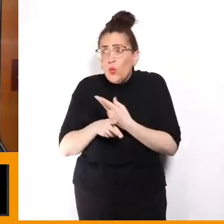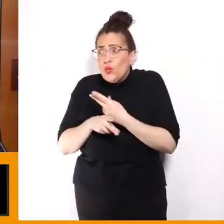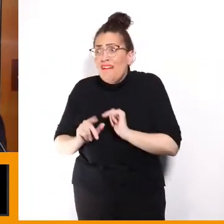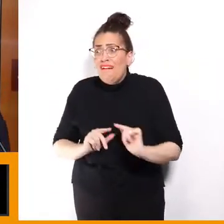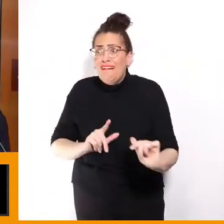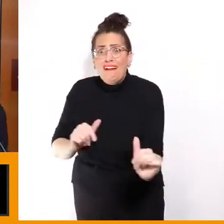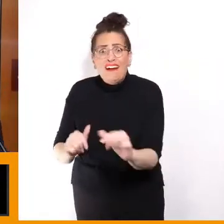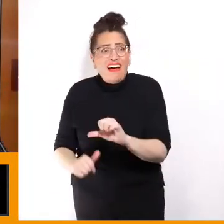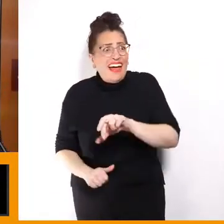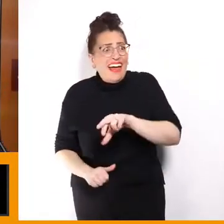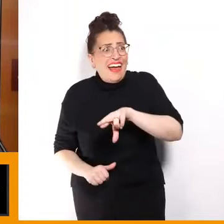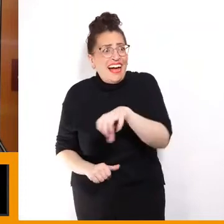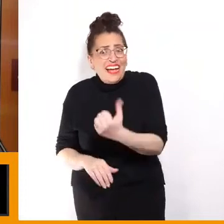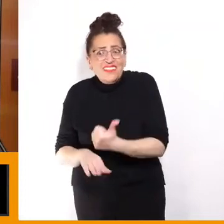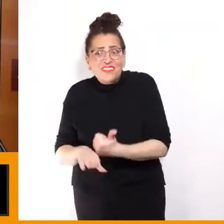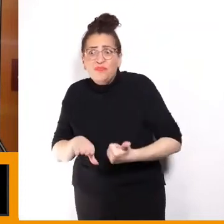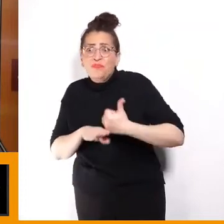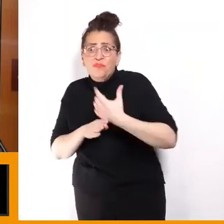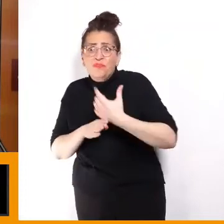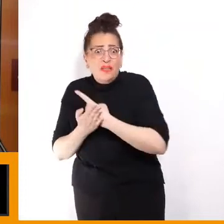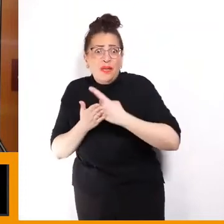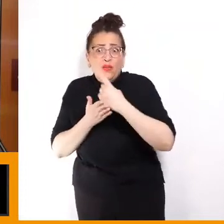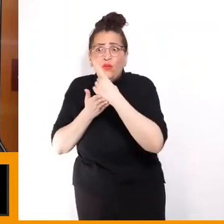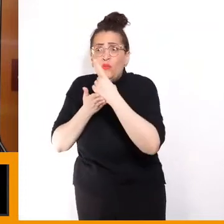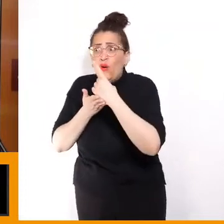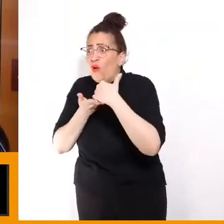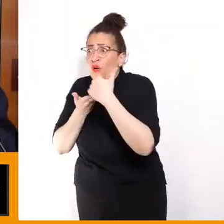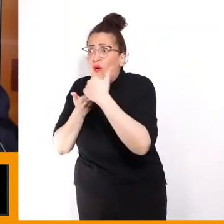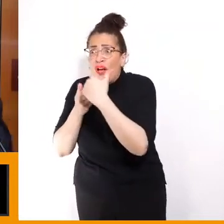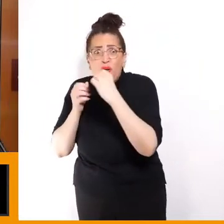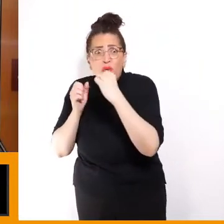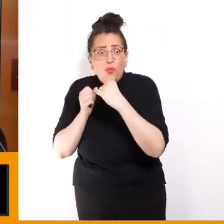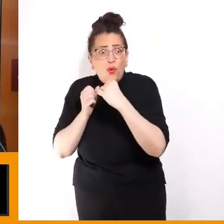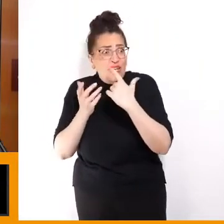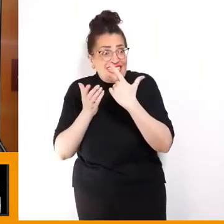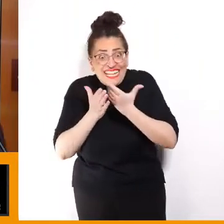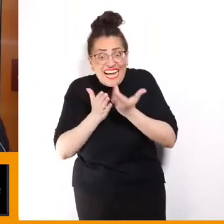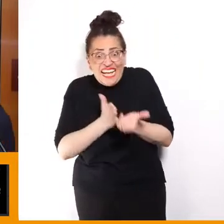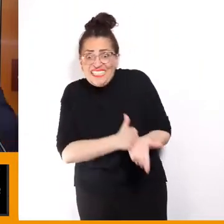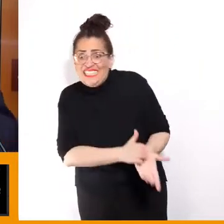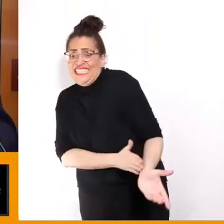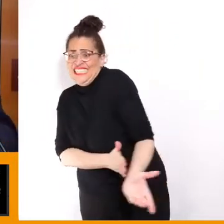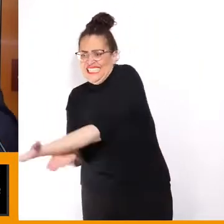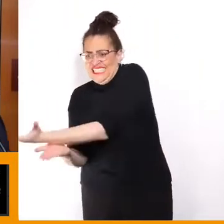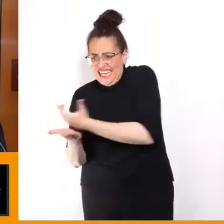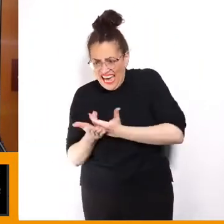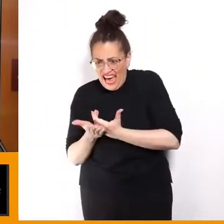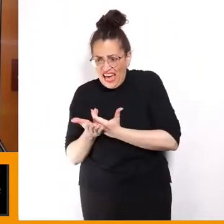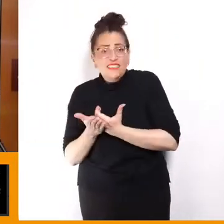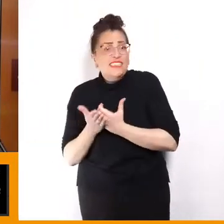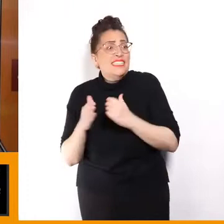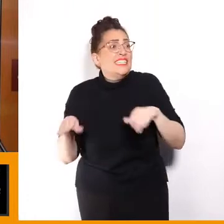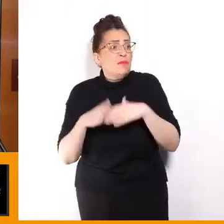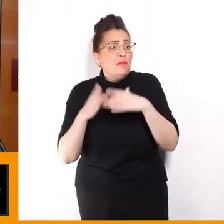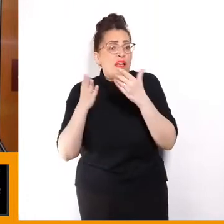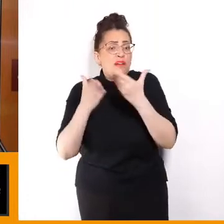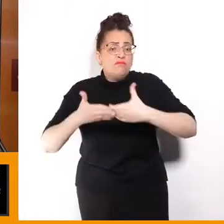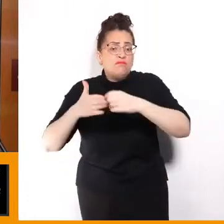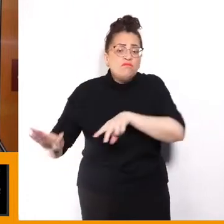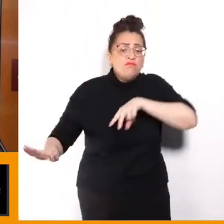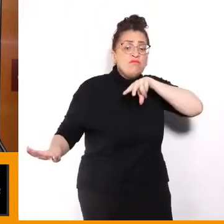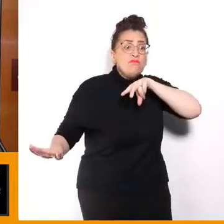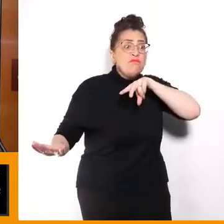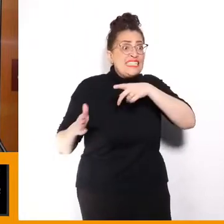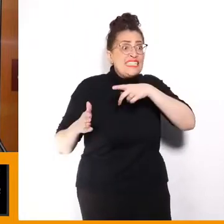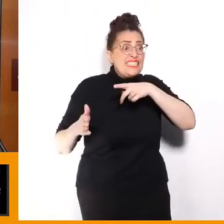les ARS, le tout c'est une volonté politique pour dire déjà quelle est la situation et quelles sont les évolutions des besoins. Si vous voulez faire à un moment